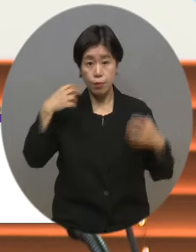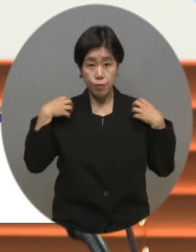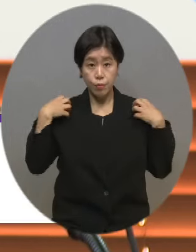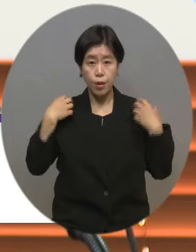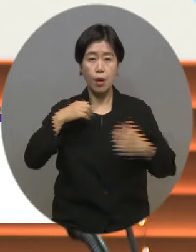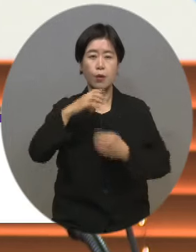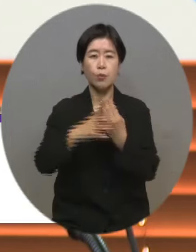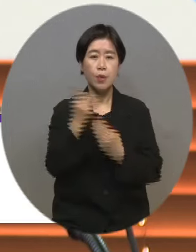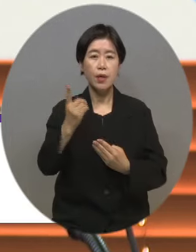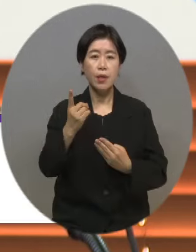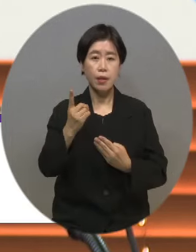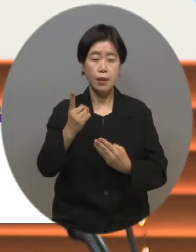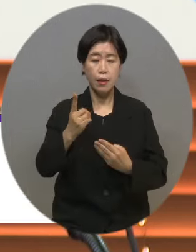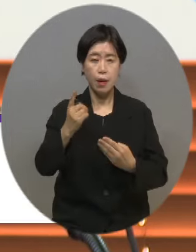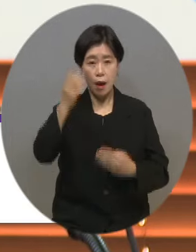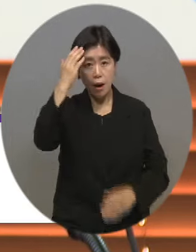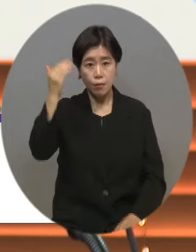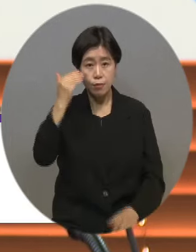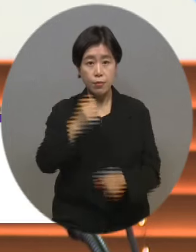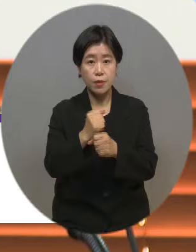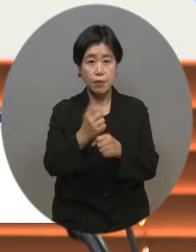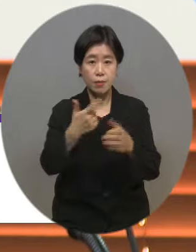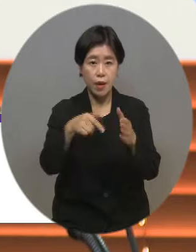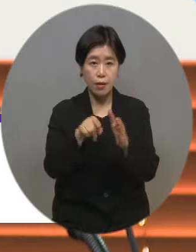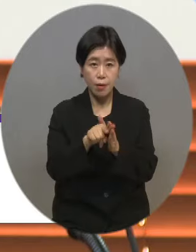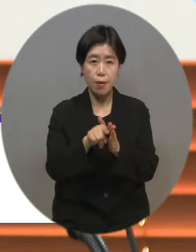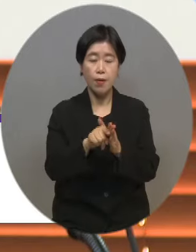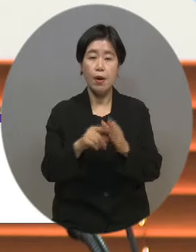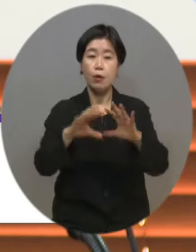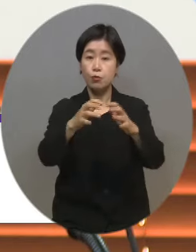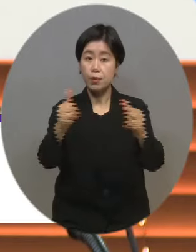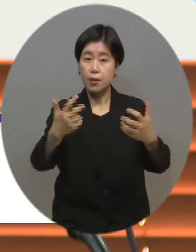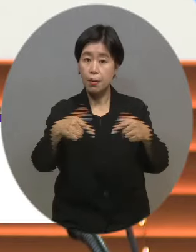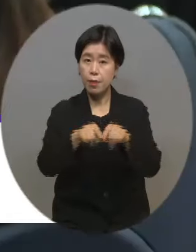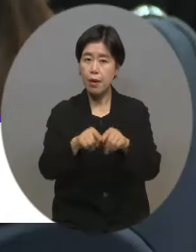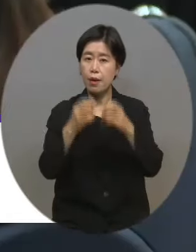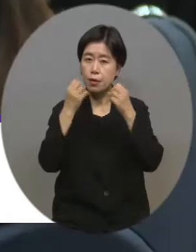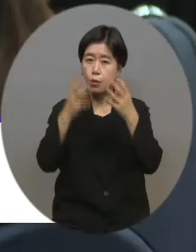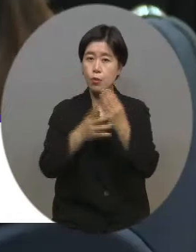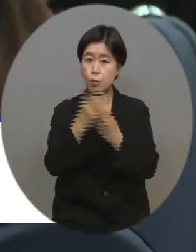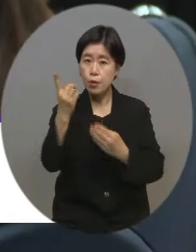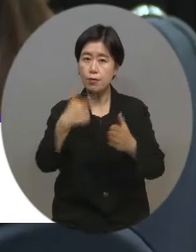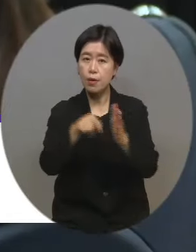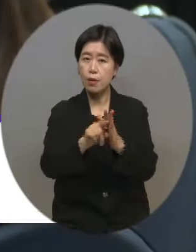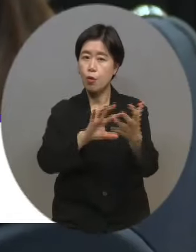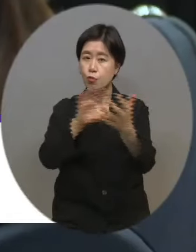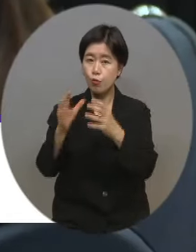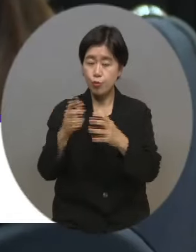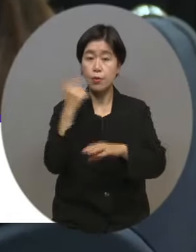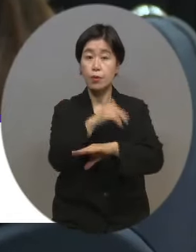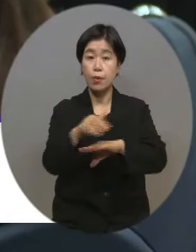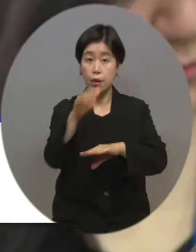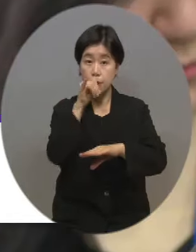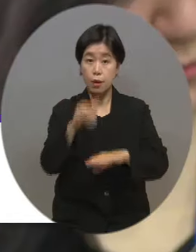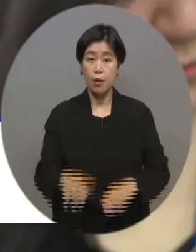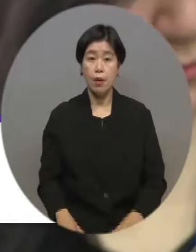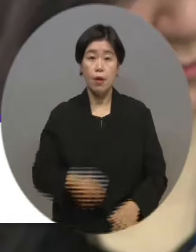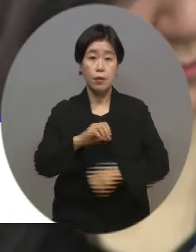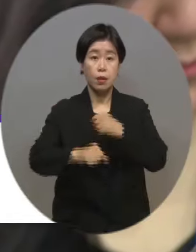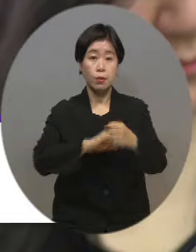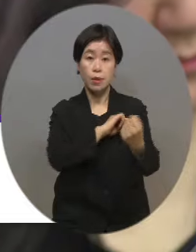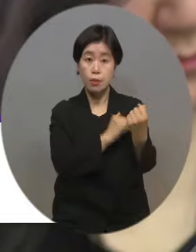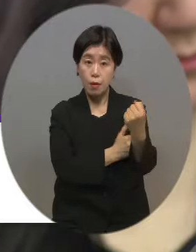아래 국민과 함께 새로운 통일 담론을 형성해 나갈 것이라 밝히고, 이는 자유와 인권의 보편 가치에 따라